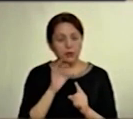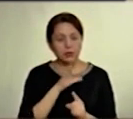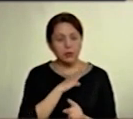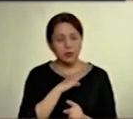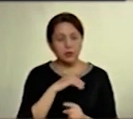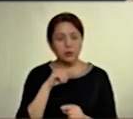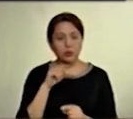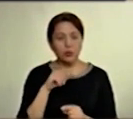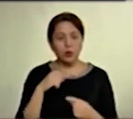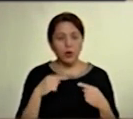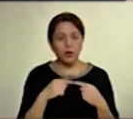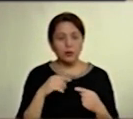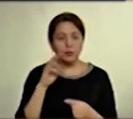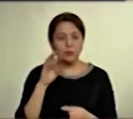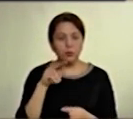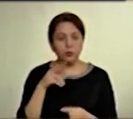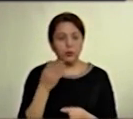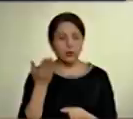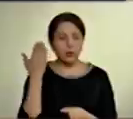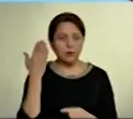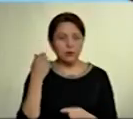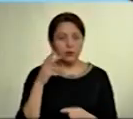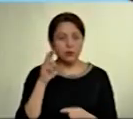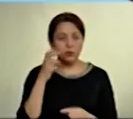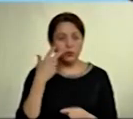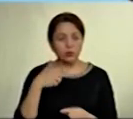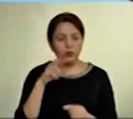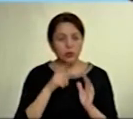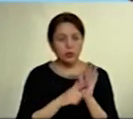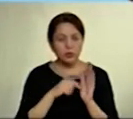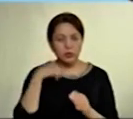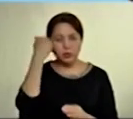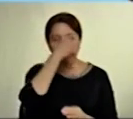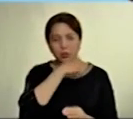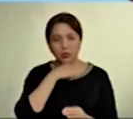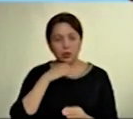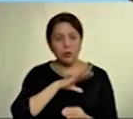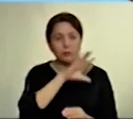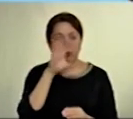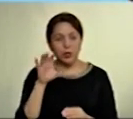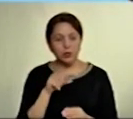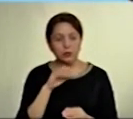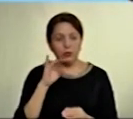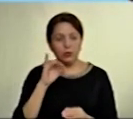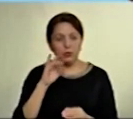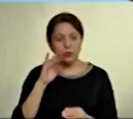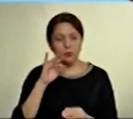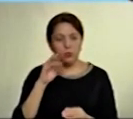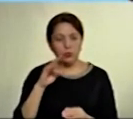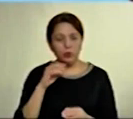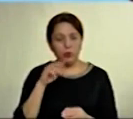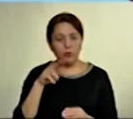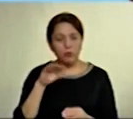miloddan avvalgi 337-yilda barcha Yunon polislari, faqatgina Spartadan